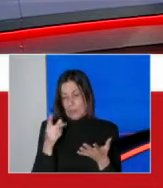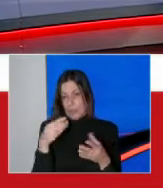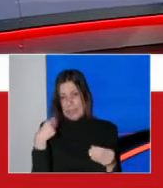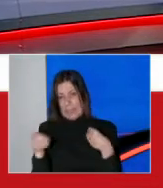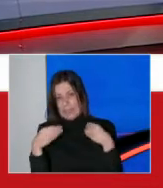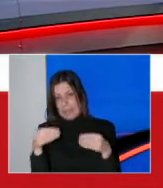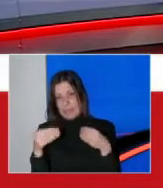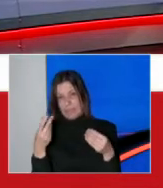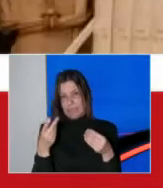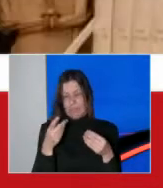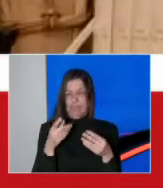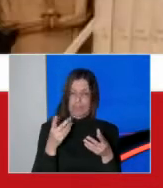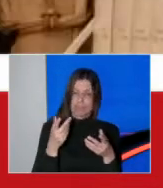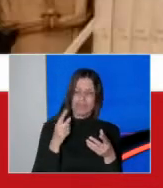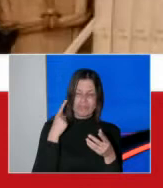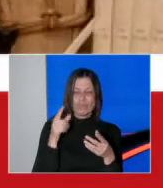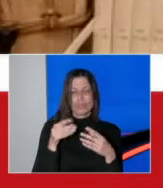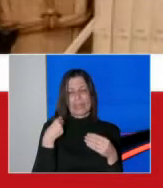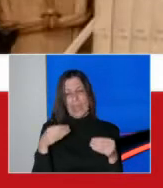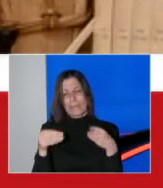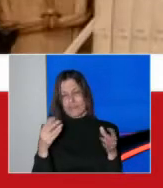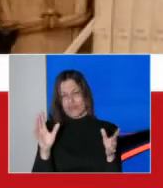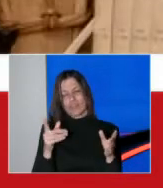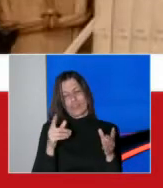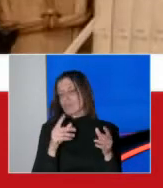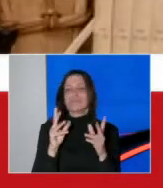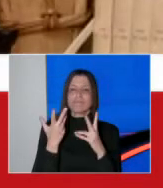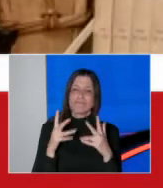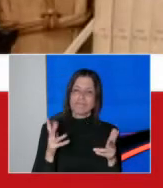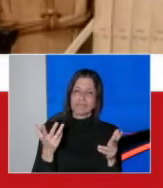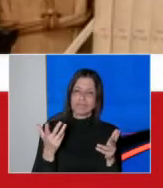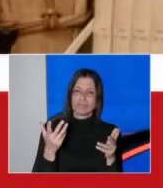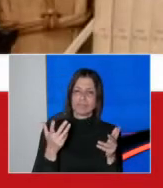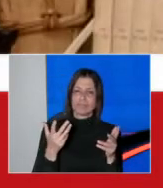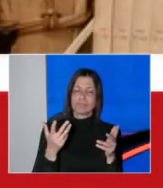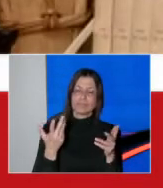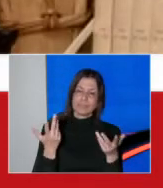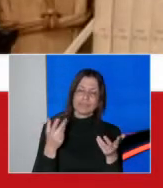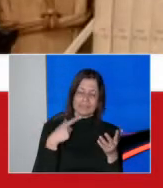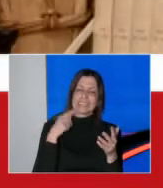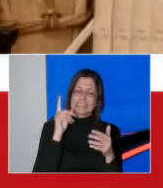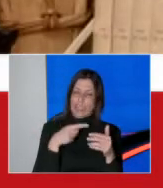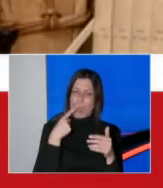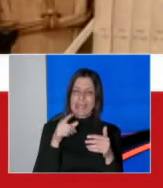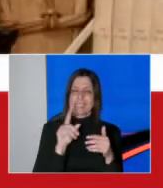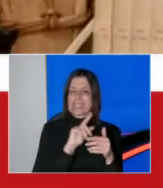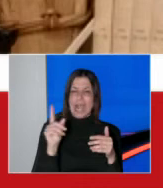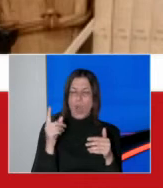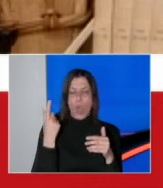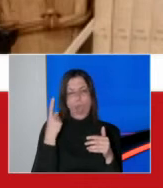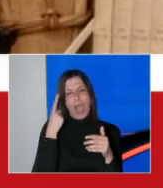אפשר לקרוא לזה? אני חושב שהוא התגמש באופן מניח את הדעת. אגב, צריך לומר, זה גם לא